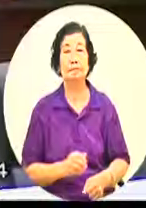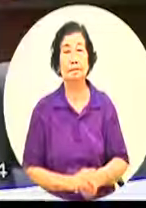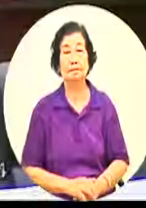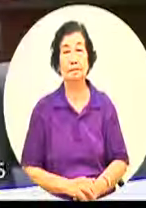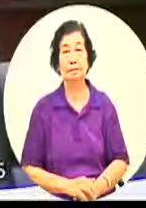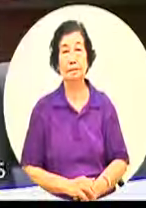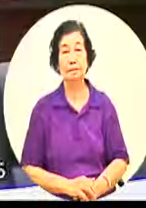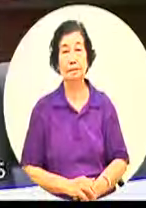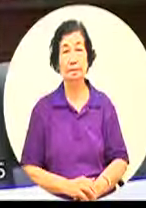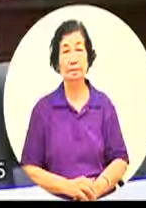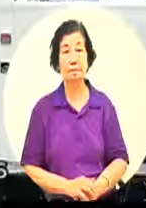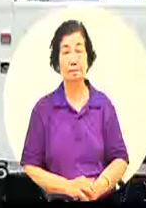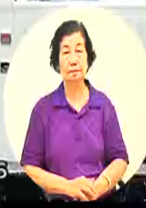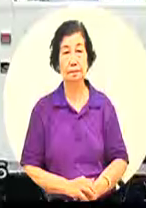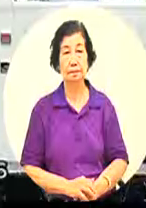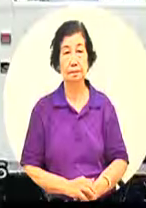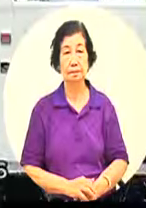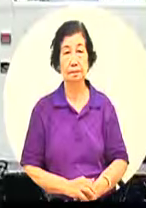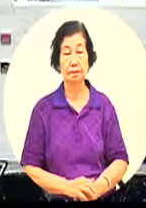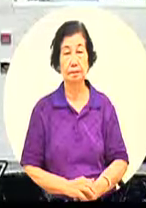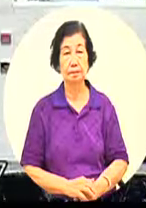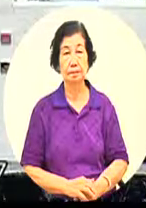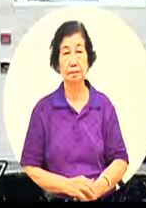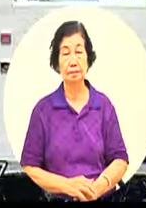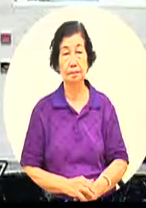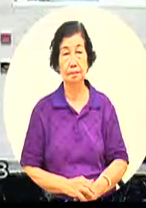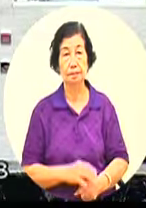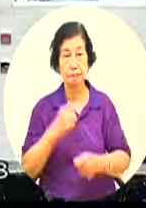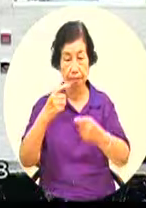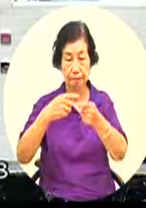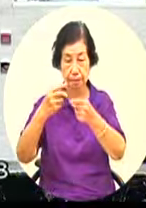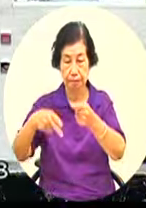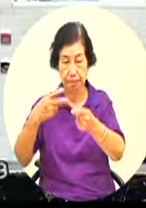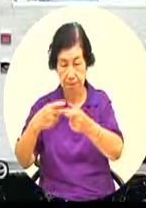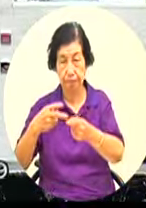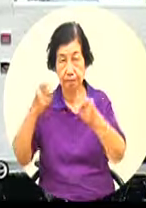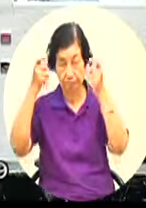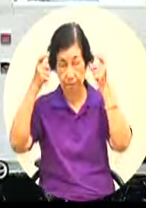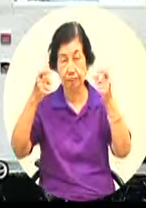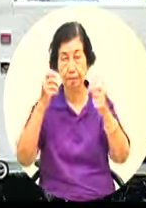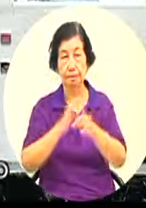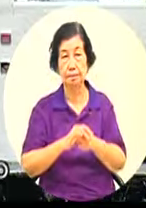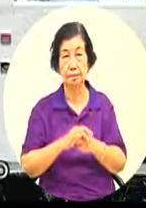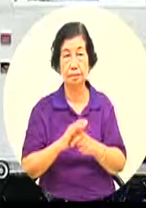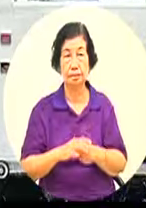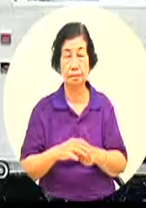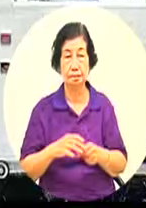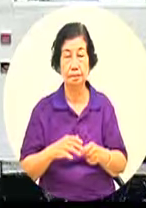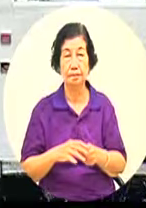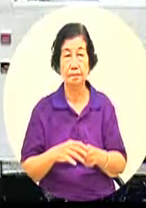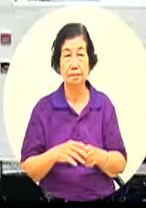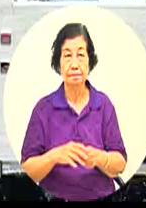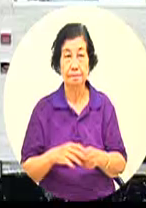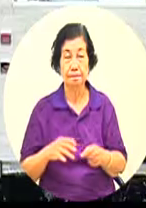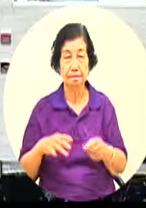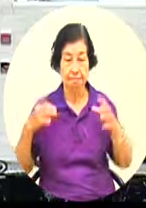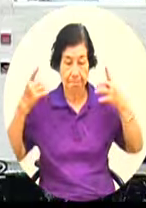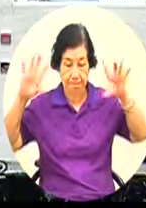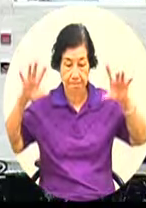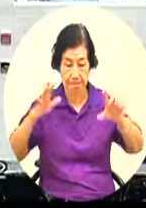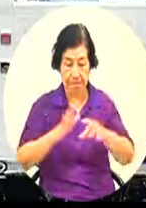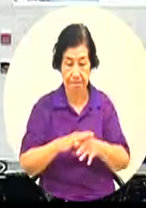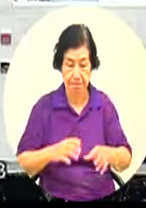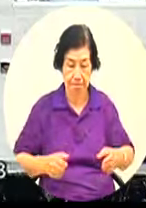谢。最近这一两年我们高雄丰路跑，我看上次看到一个新闻，我